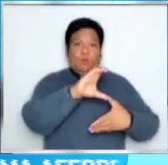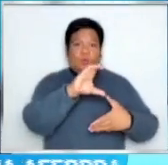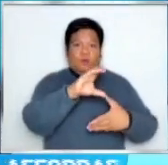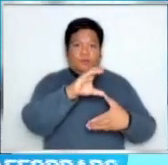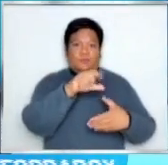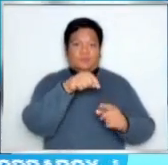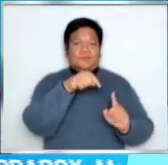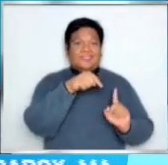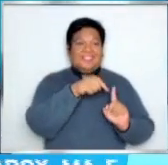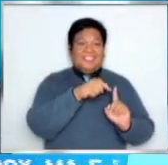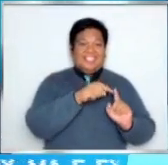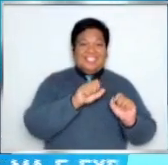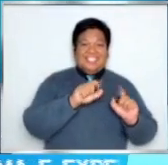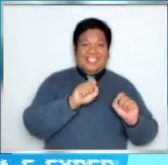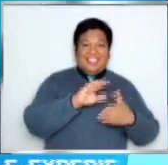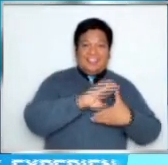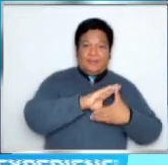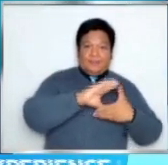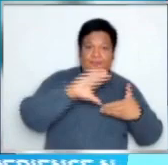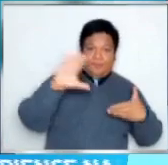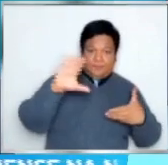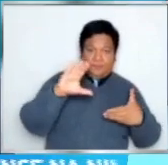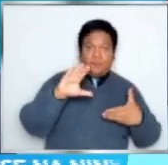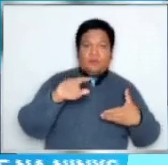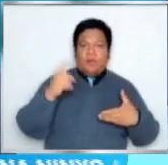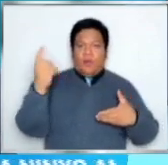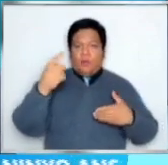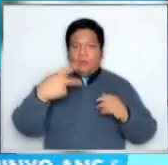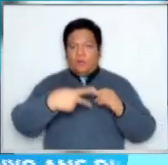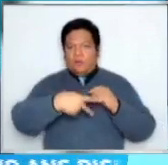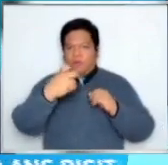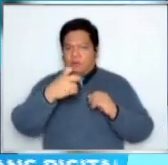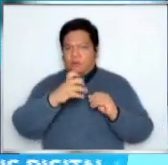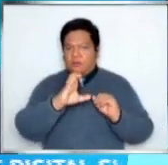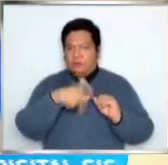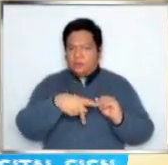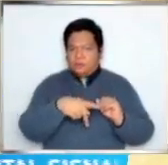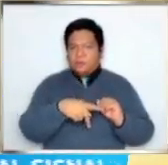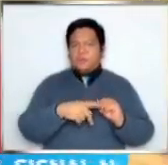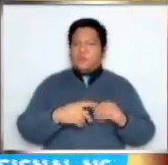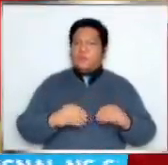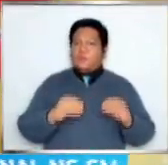pang nakawan sa ilang bahagi ng bansa sa balitang hatid ni June Veneracion.